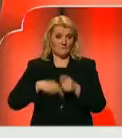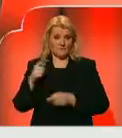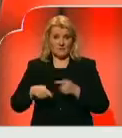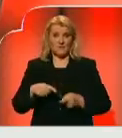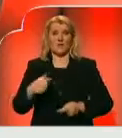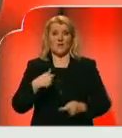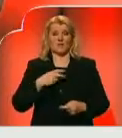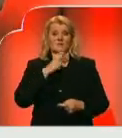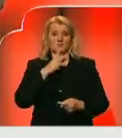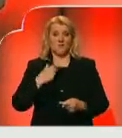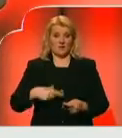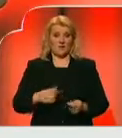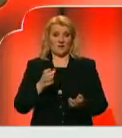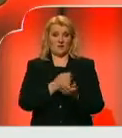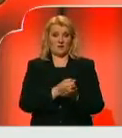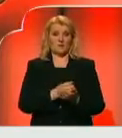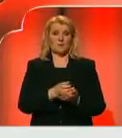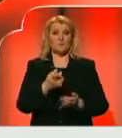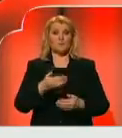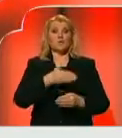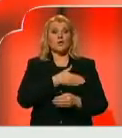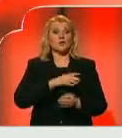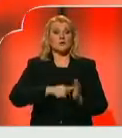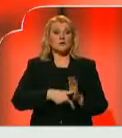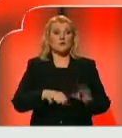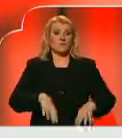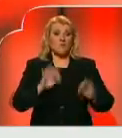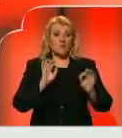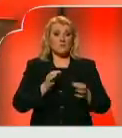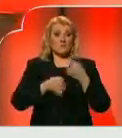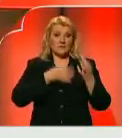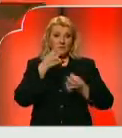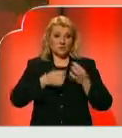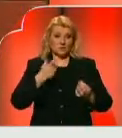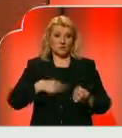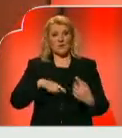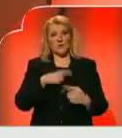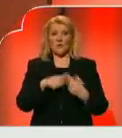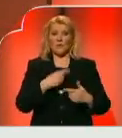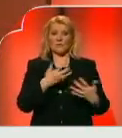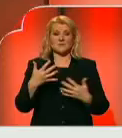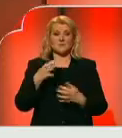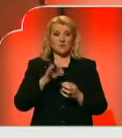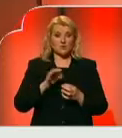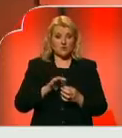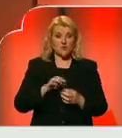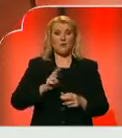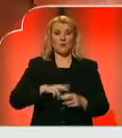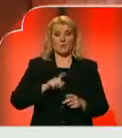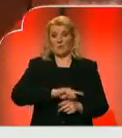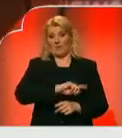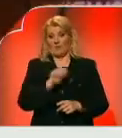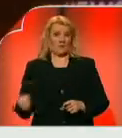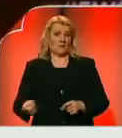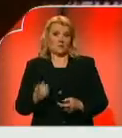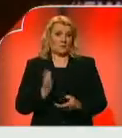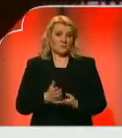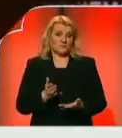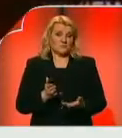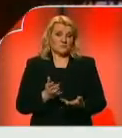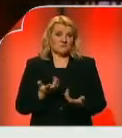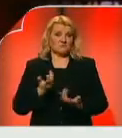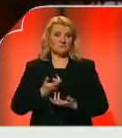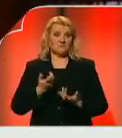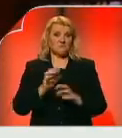jako svědek byl vyslechnut ještě před krajskými volbami někdy kolem 10. října. Od té doby nemám, a myslím si,